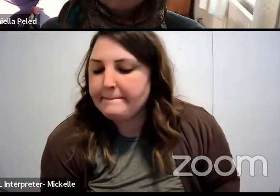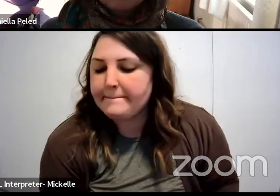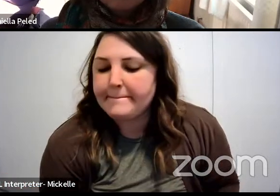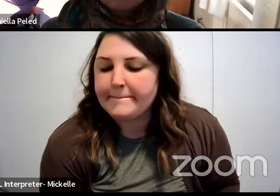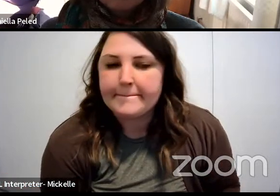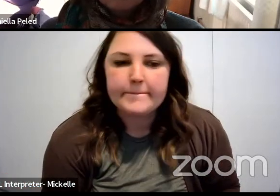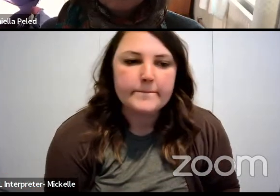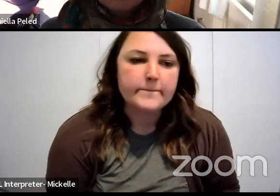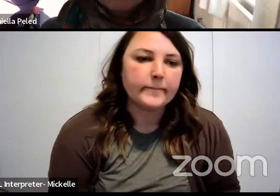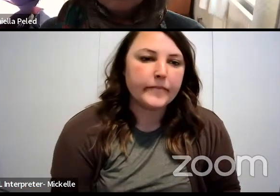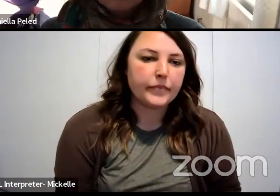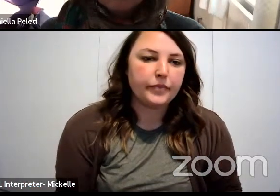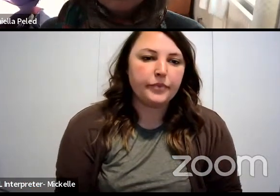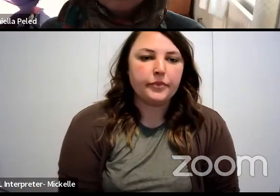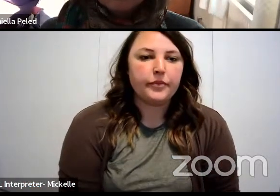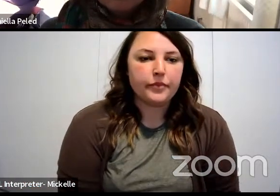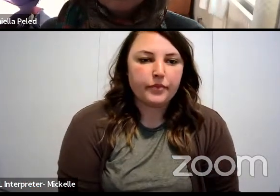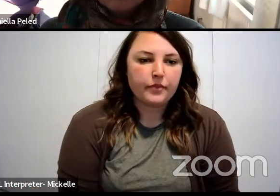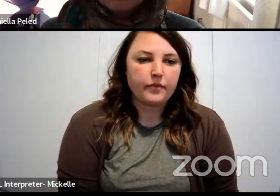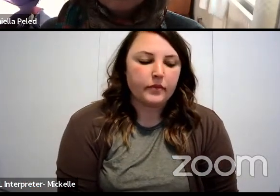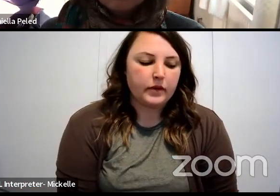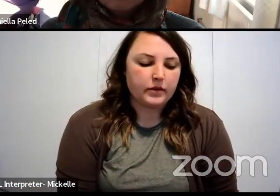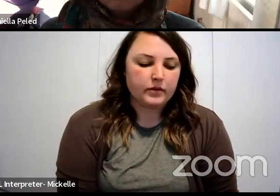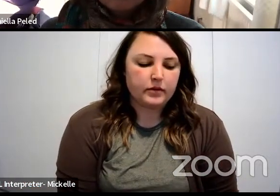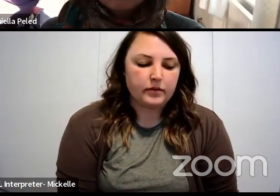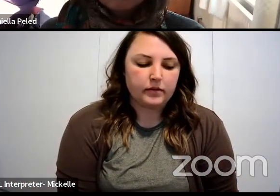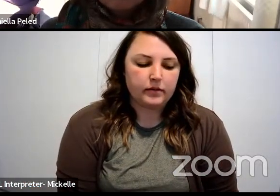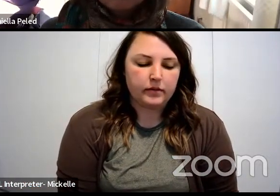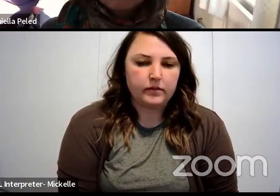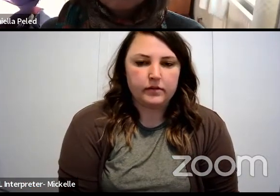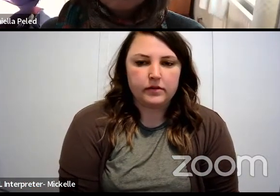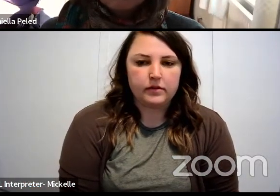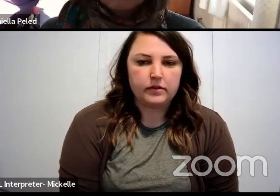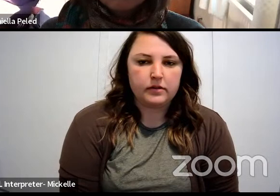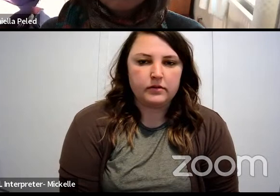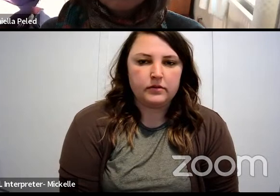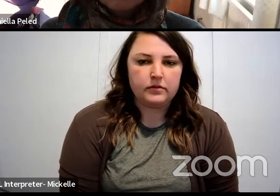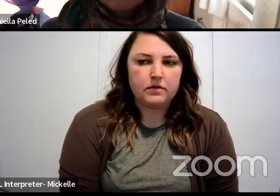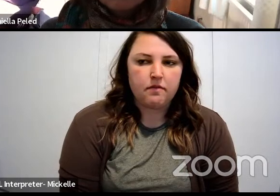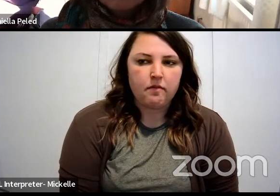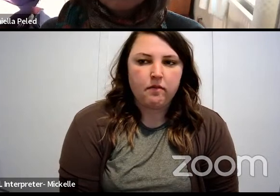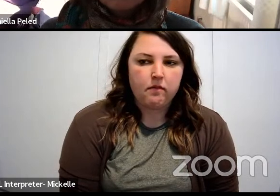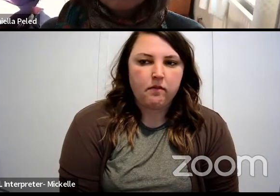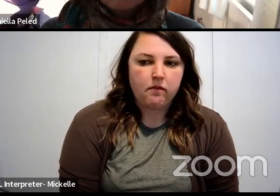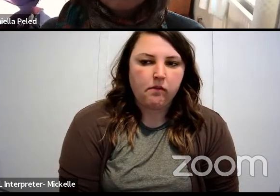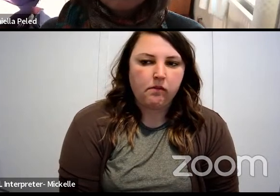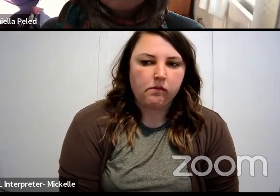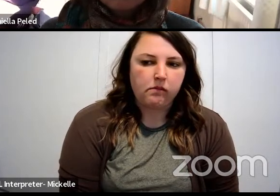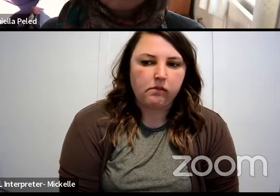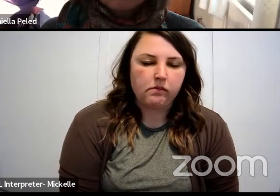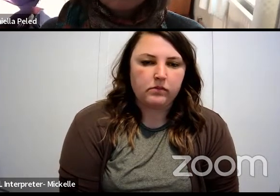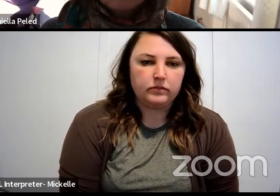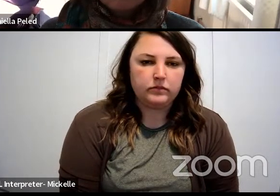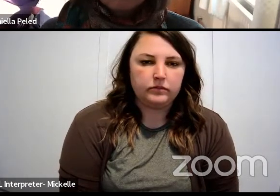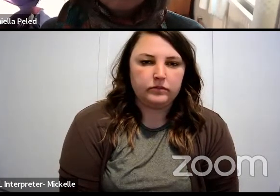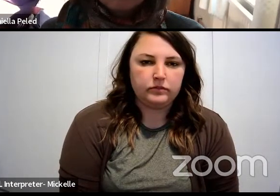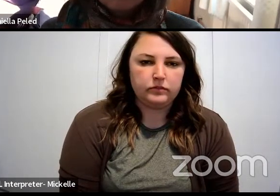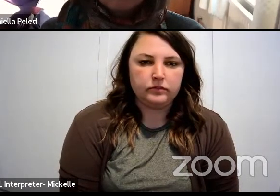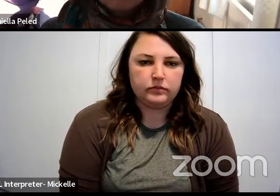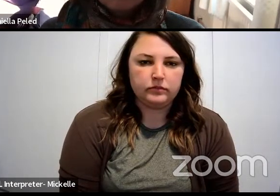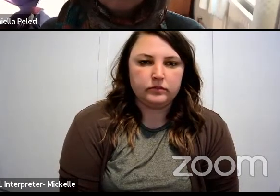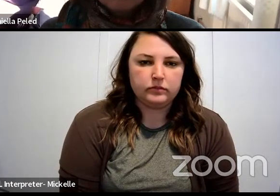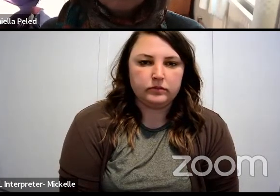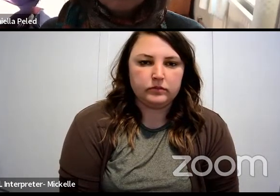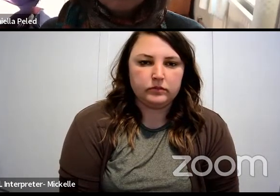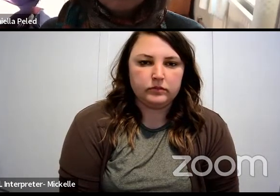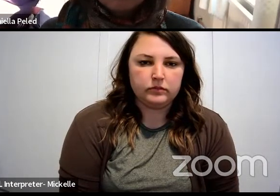vivent globalement sans salaire ni contrat, sans assurance, sécurité ni défense. Je pense que ce genre de concours